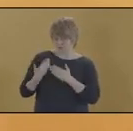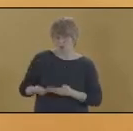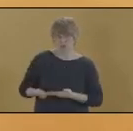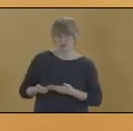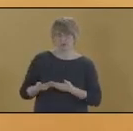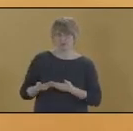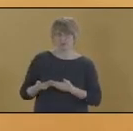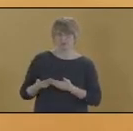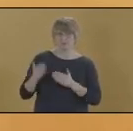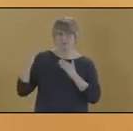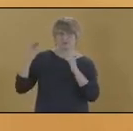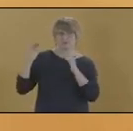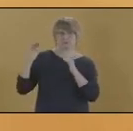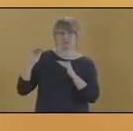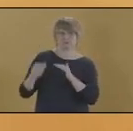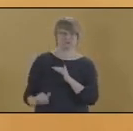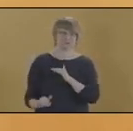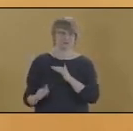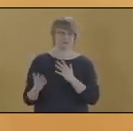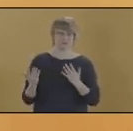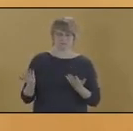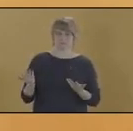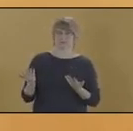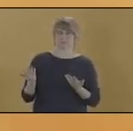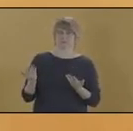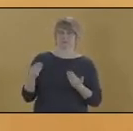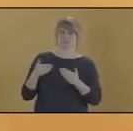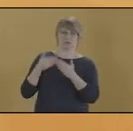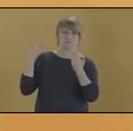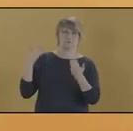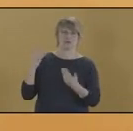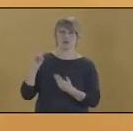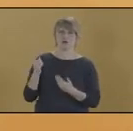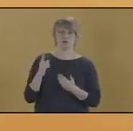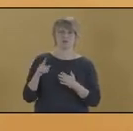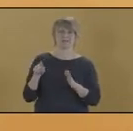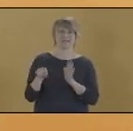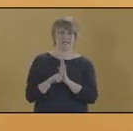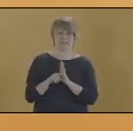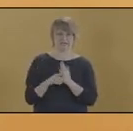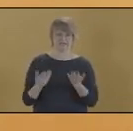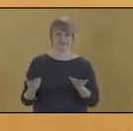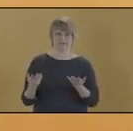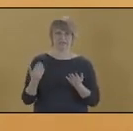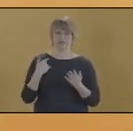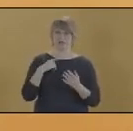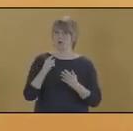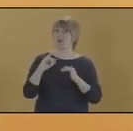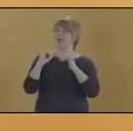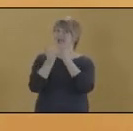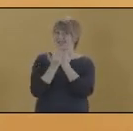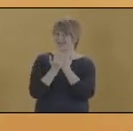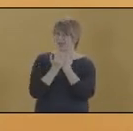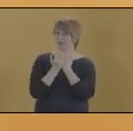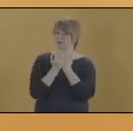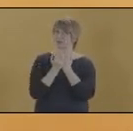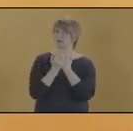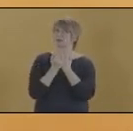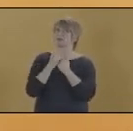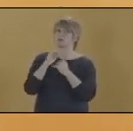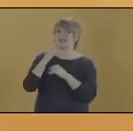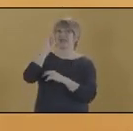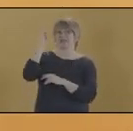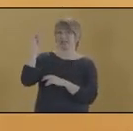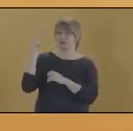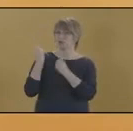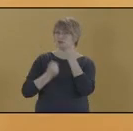erstmal kontraintuitiv ist. Ein erheblicher Teil der Erwachsenen fällt es schwer, Falschinformationen im Netz zu erkennen.